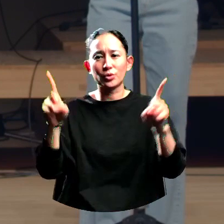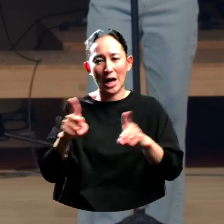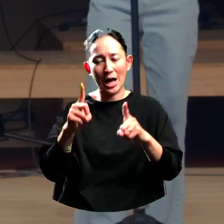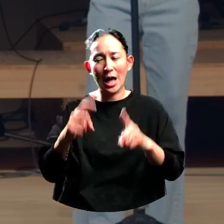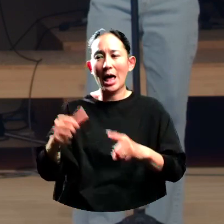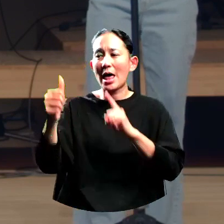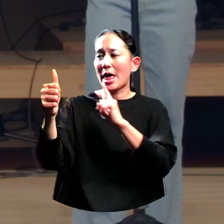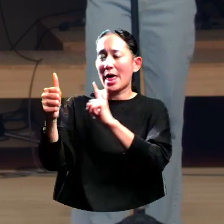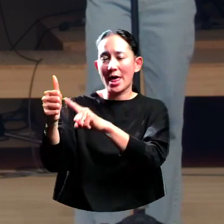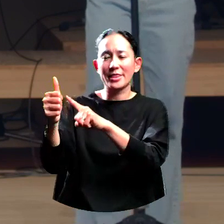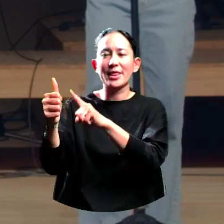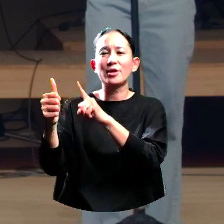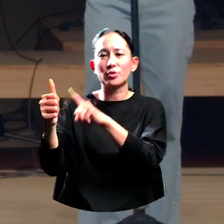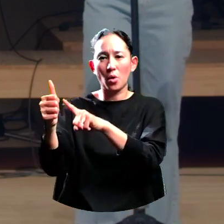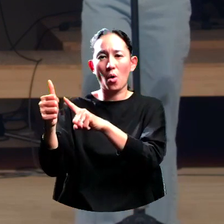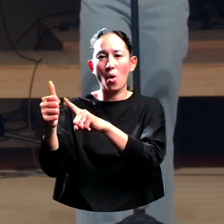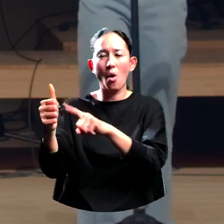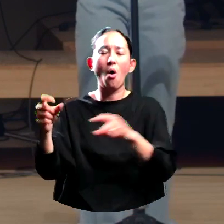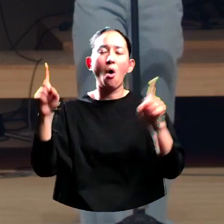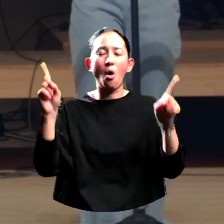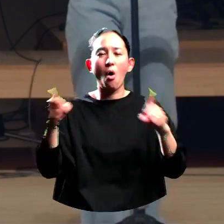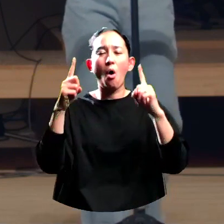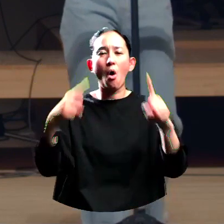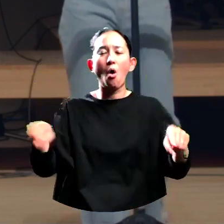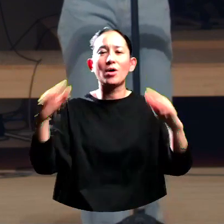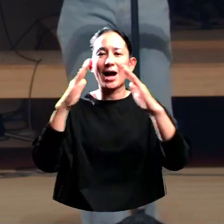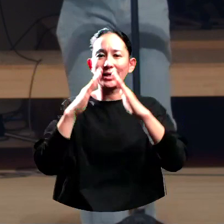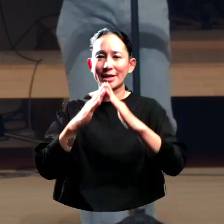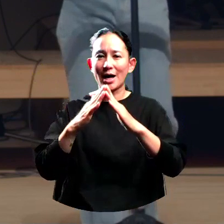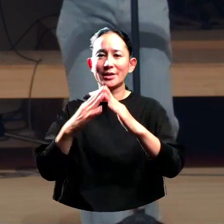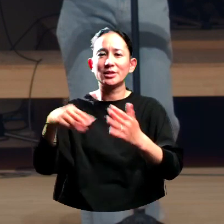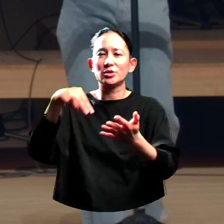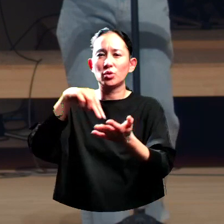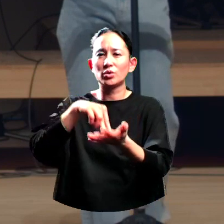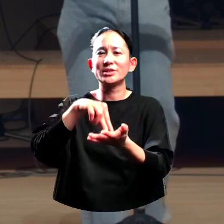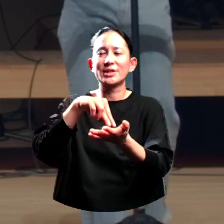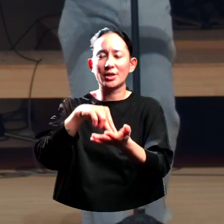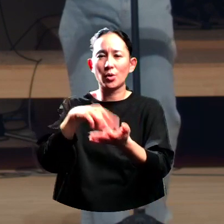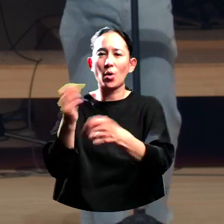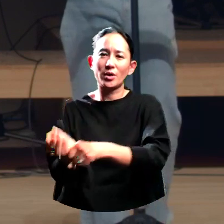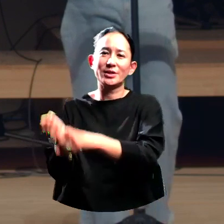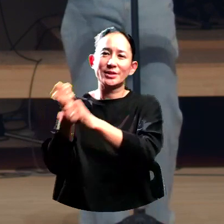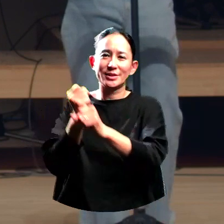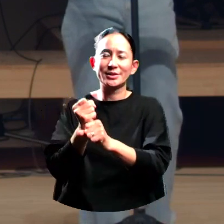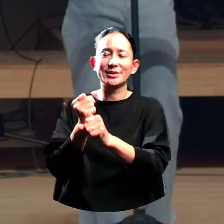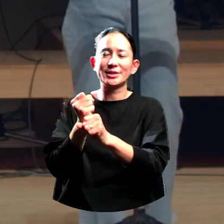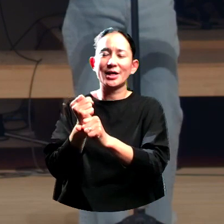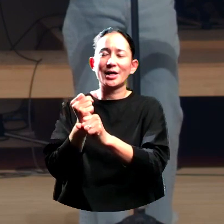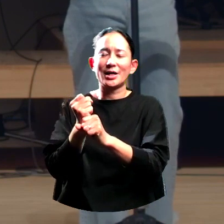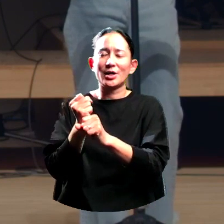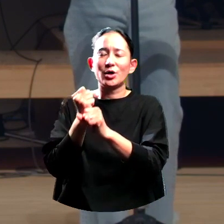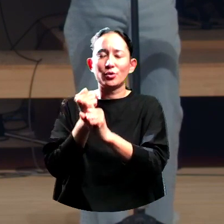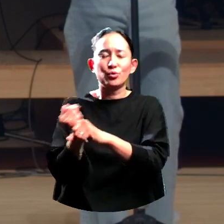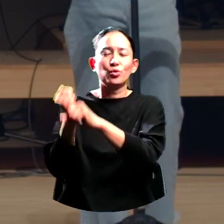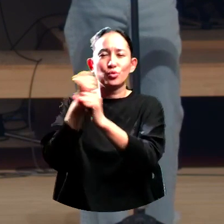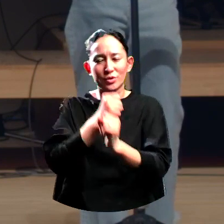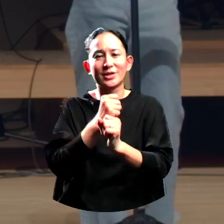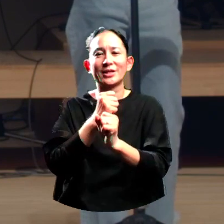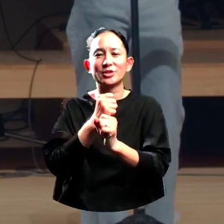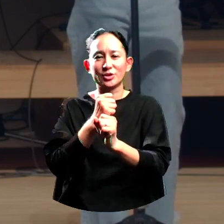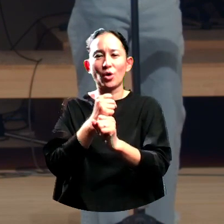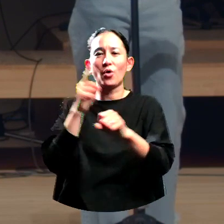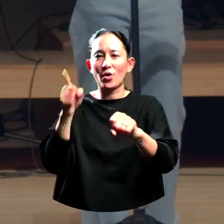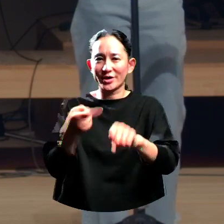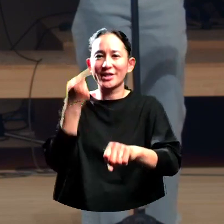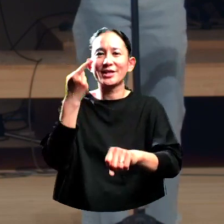ったんです。 And the creation of Messiah brought his musical career back to life. なぜ何百年もこのメサイアが歌い